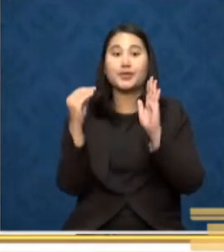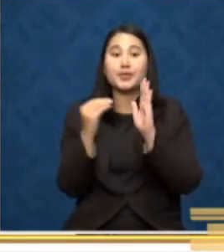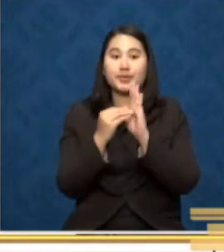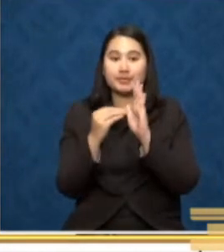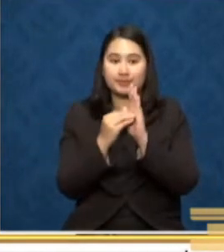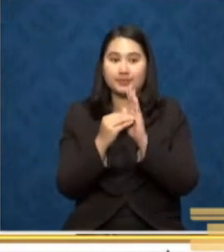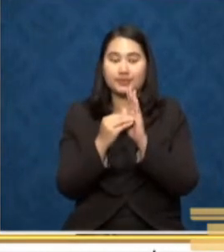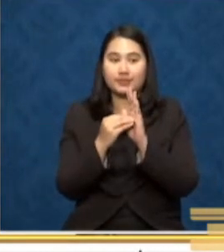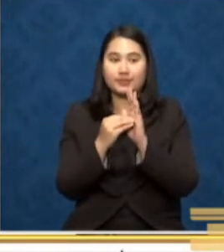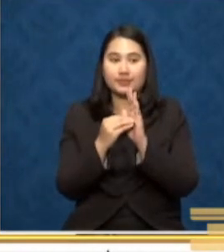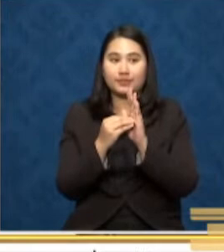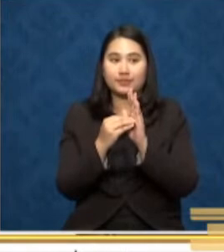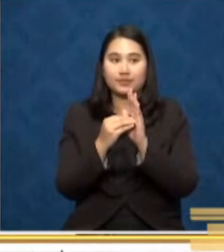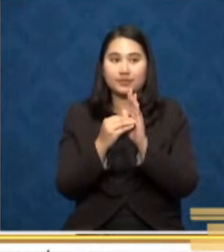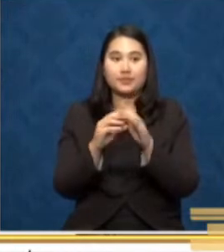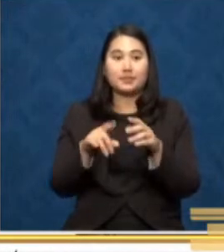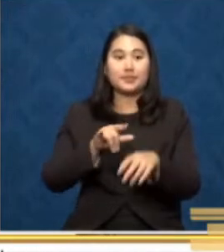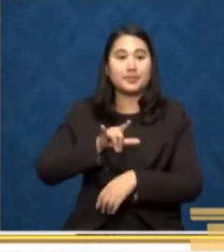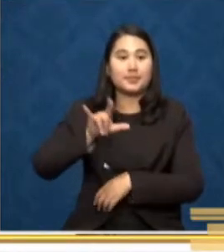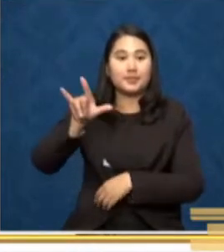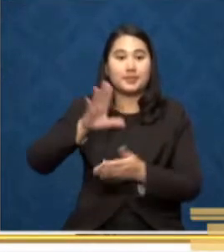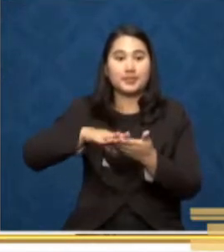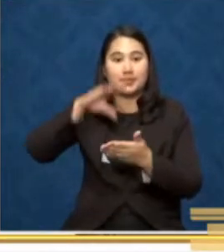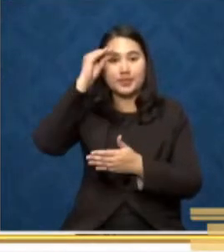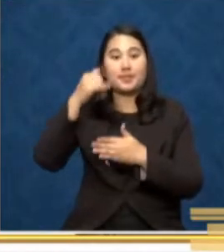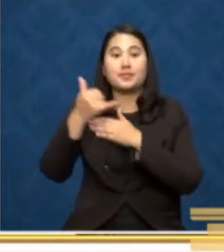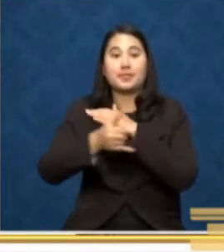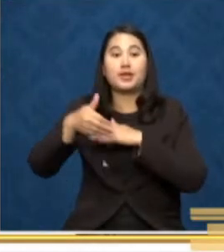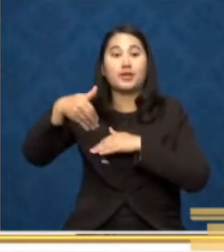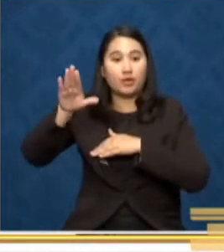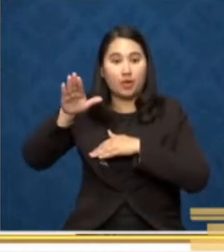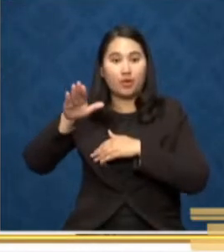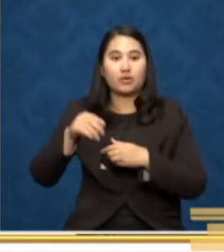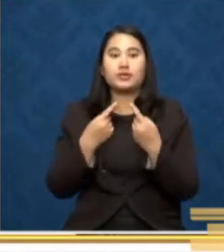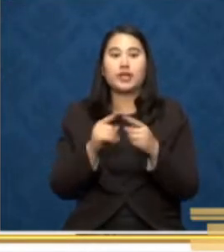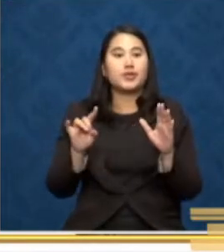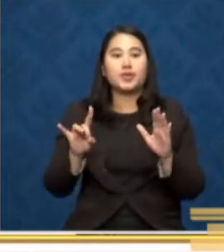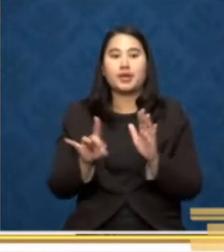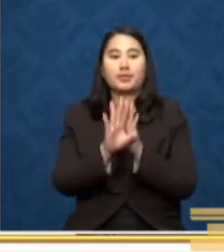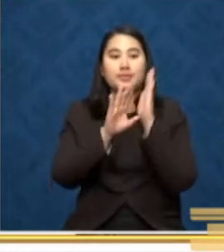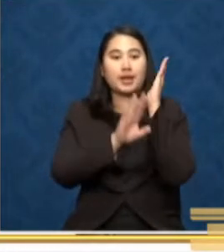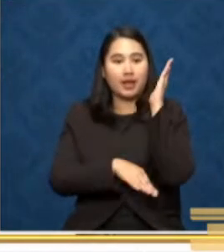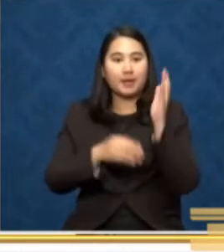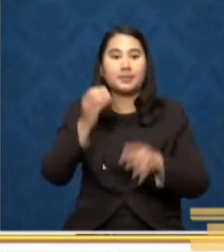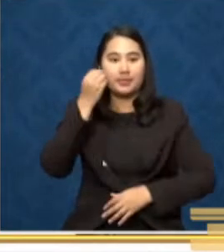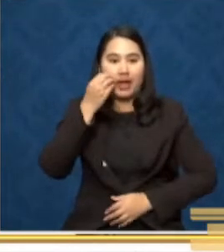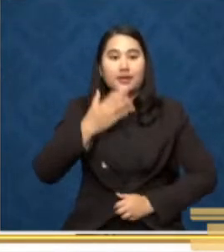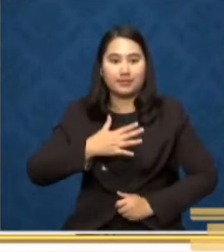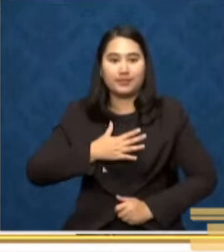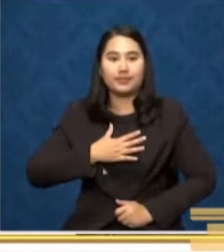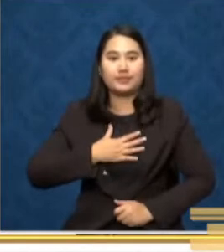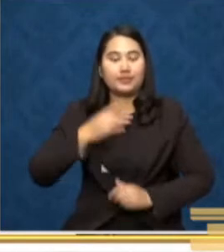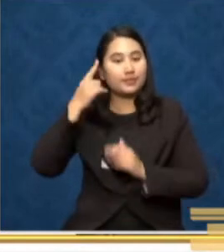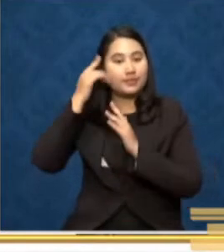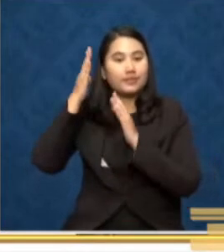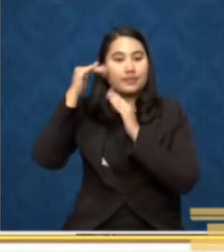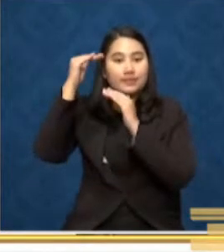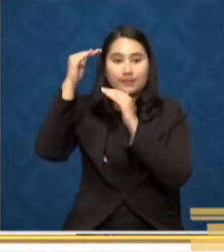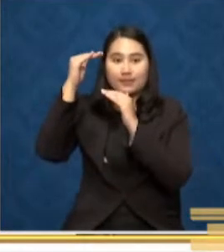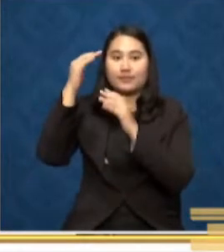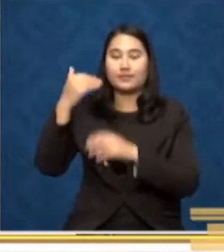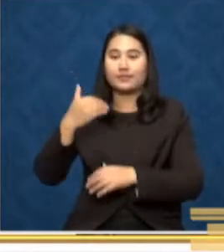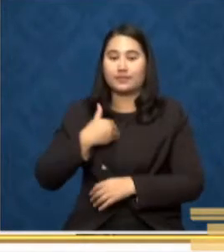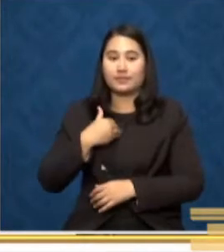ครจะไปต่อที่ต่างประเทศแต่สุดท้ายท้ายสุดที่นี่ก็คือบ้านของผมผมก็หวังและก็มีความหวังว่